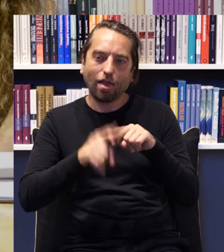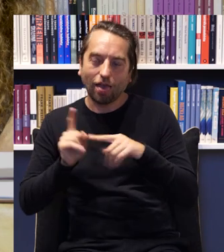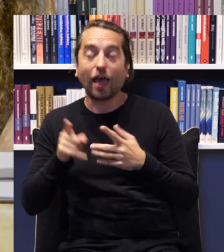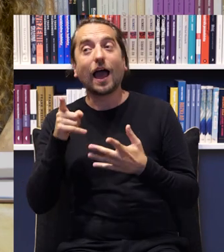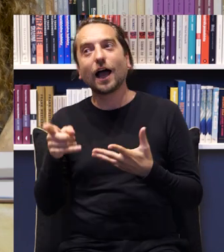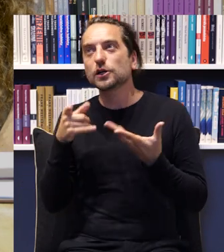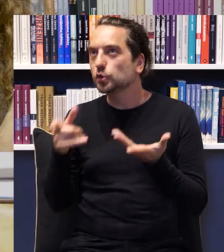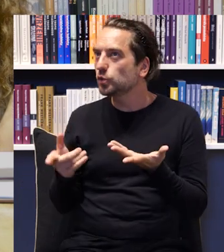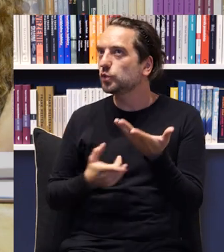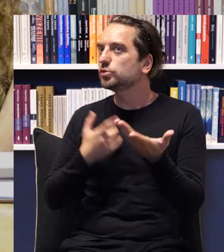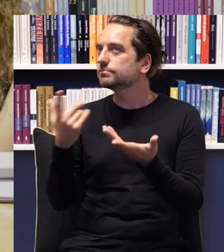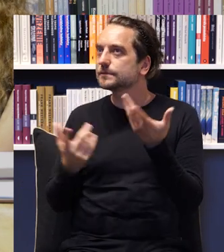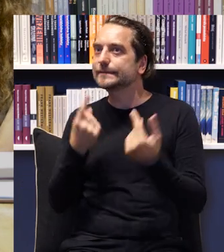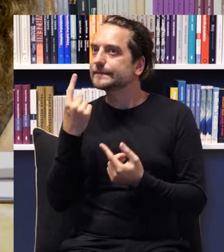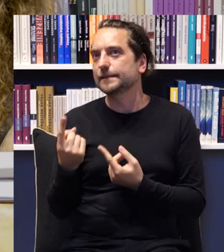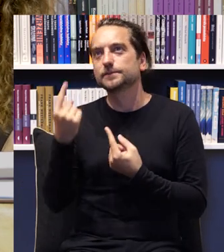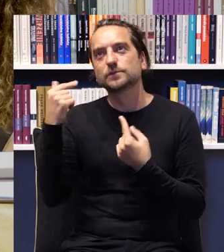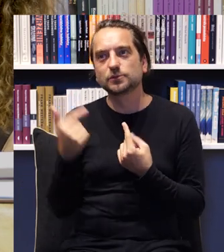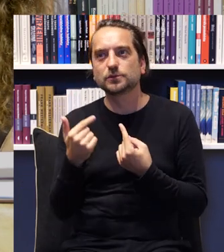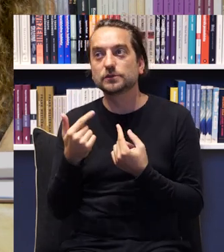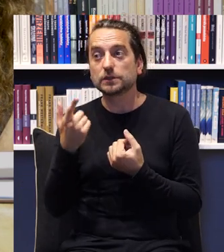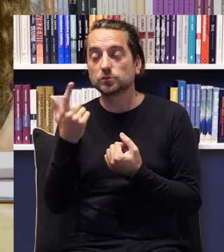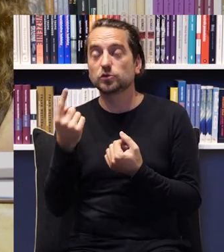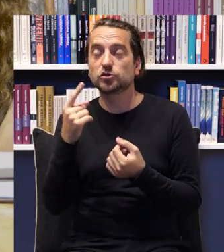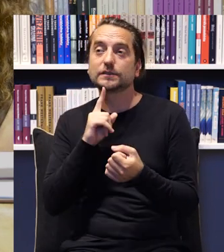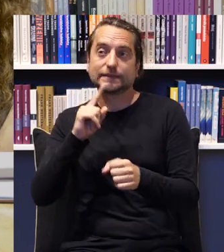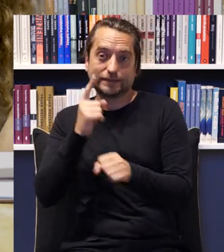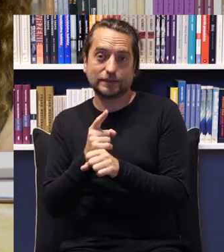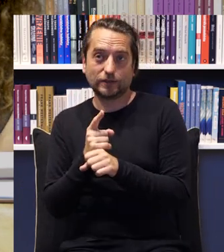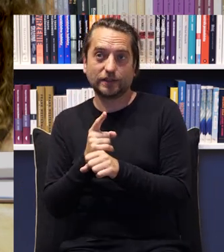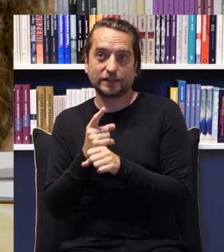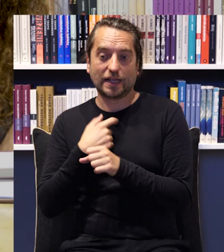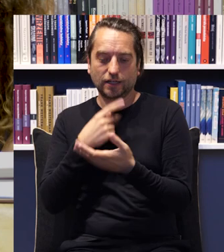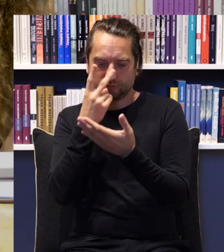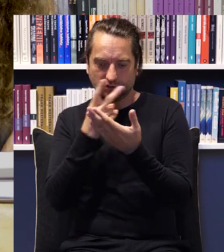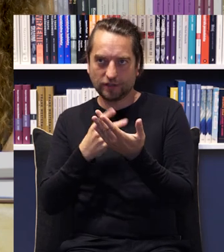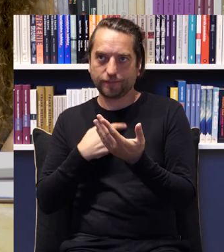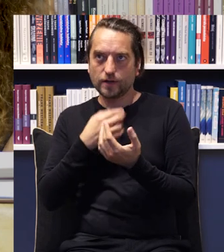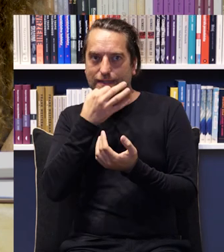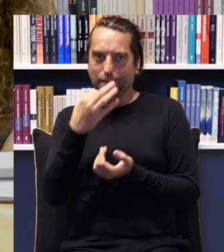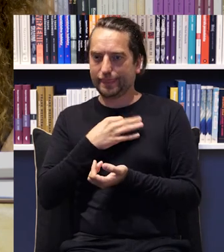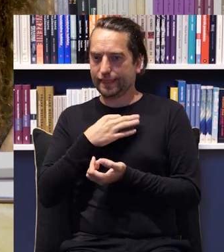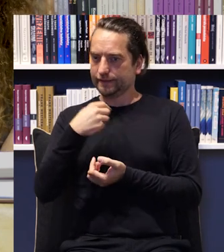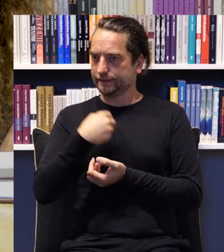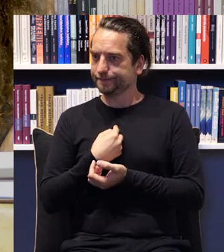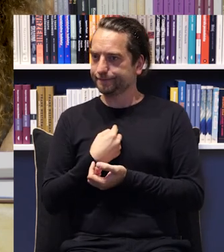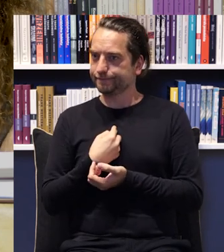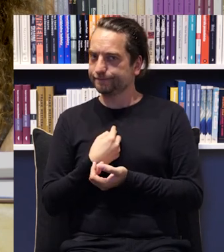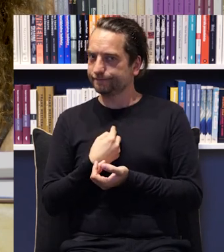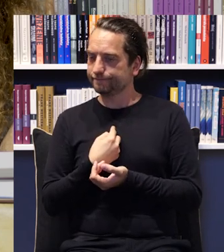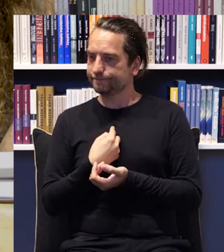że musisz jakby sama te decyzje podjąć jako czytelniczka, w sensie zapytać się,